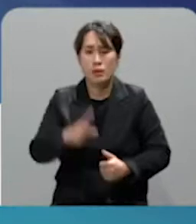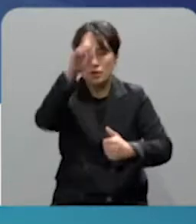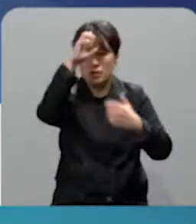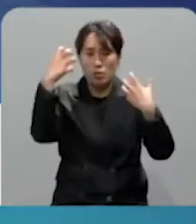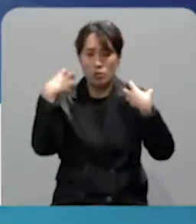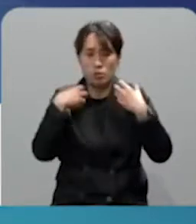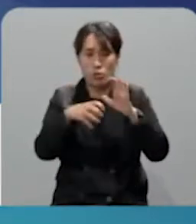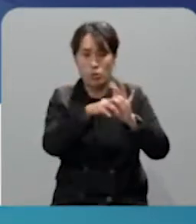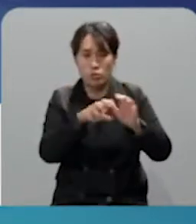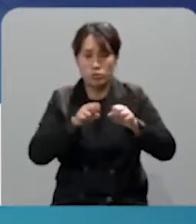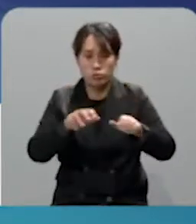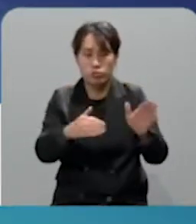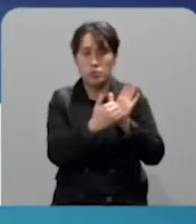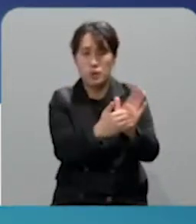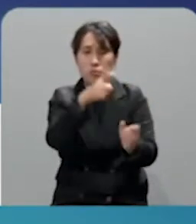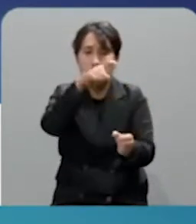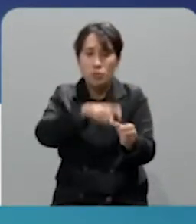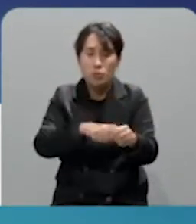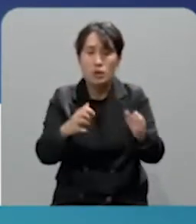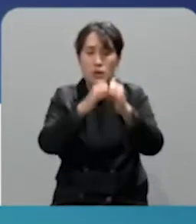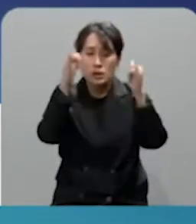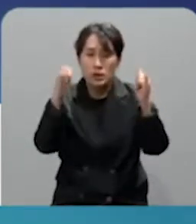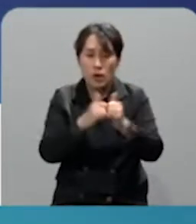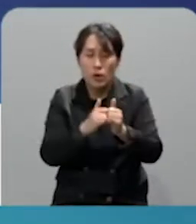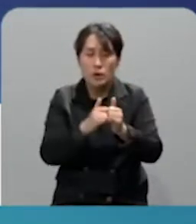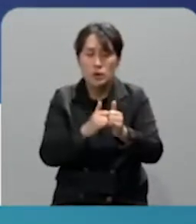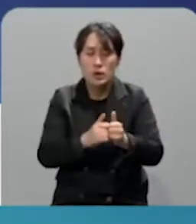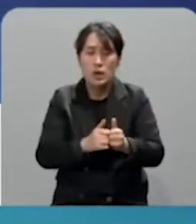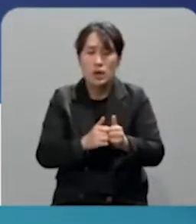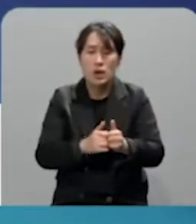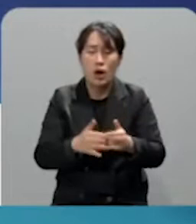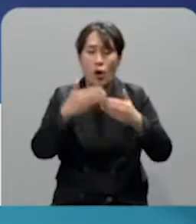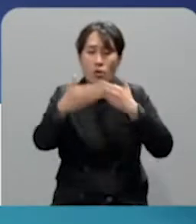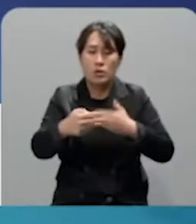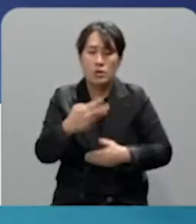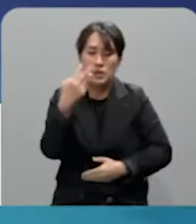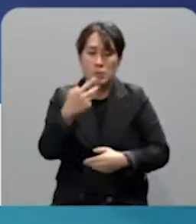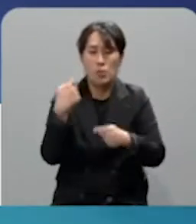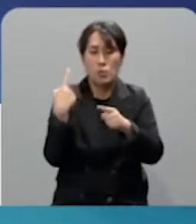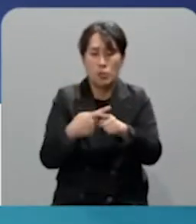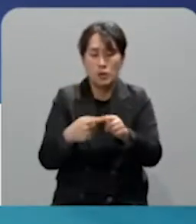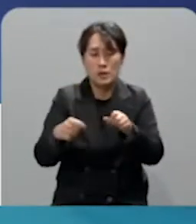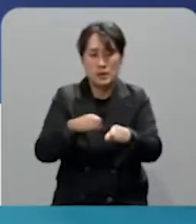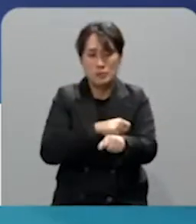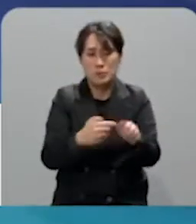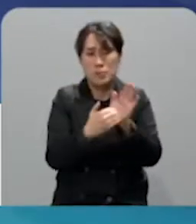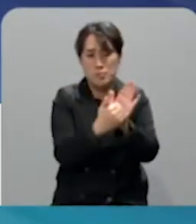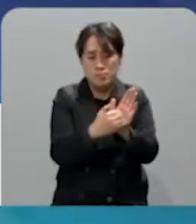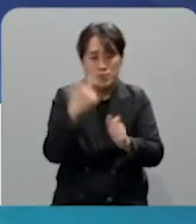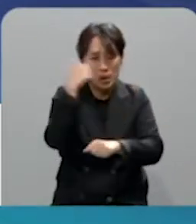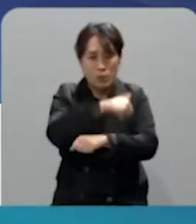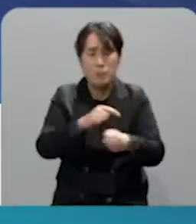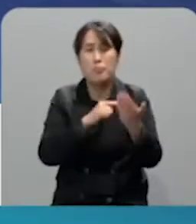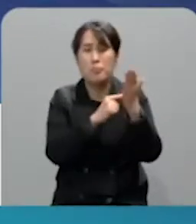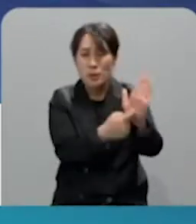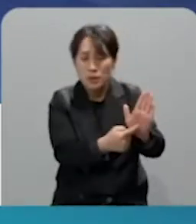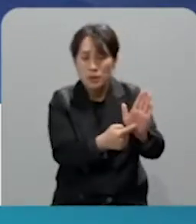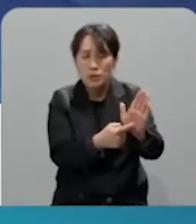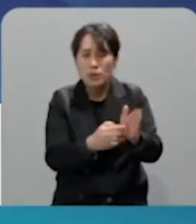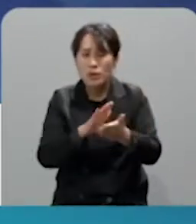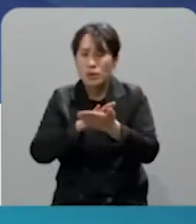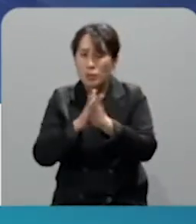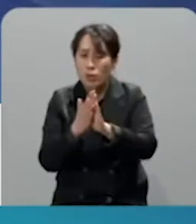정부가 코로나19 확산을 막기 위해 사회적 거리두기 3단계 수준의 특별 방역 대책을 내놓았는데요. 달라진